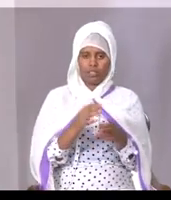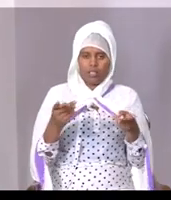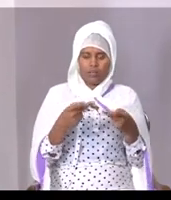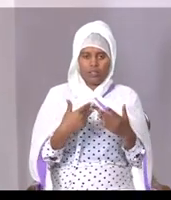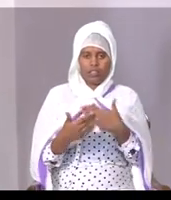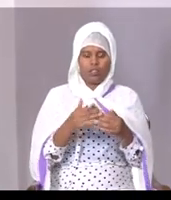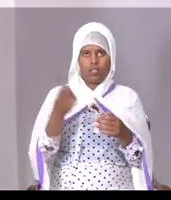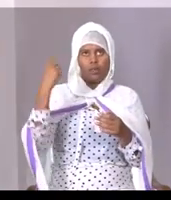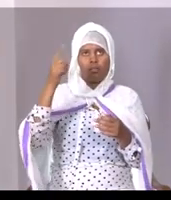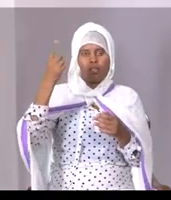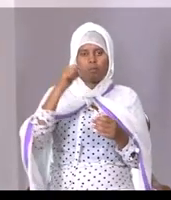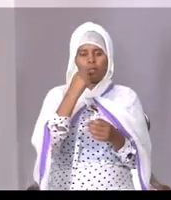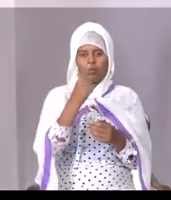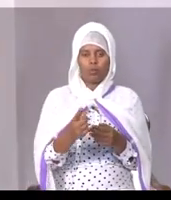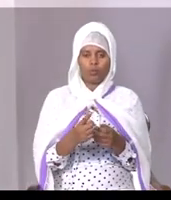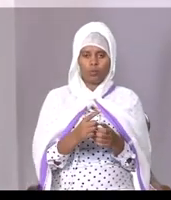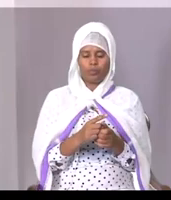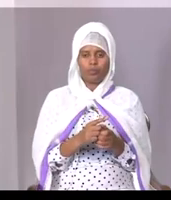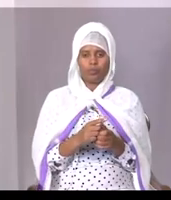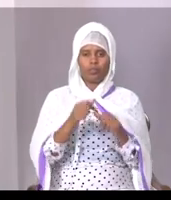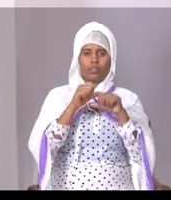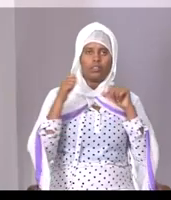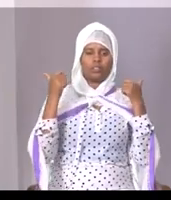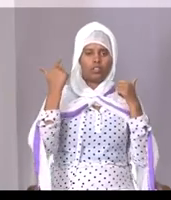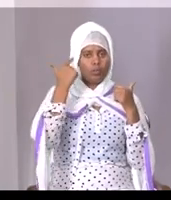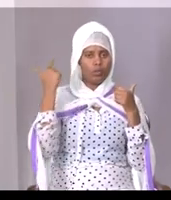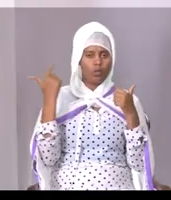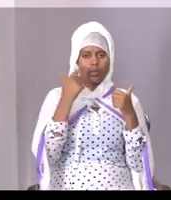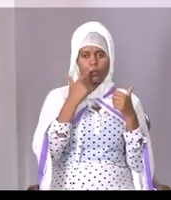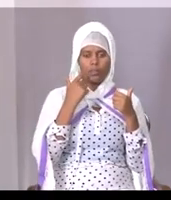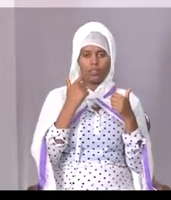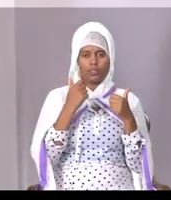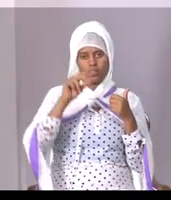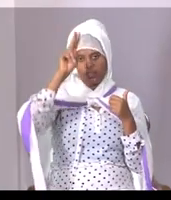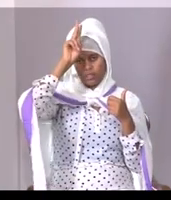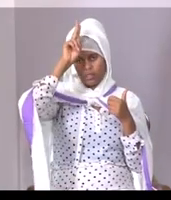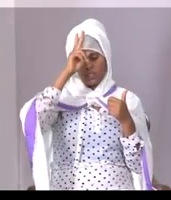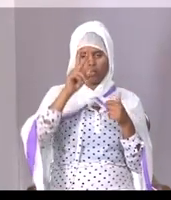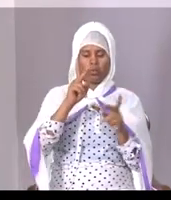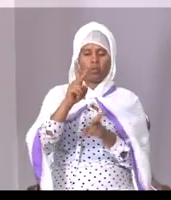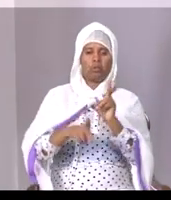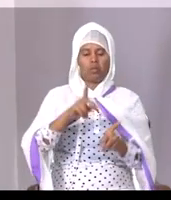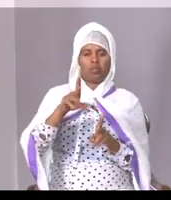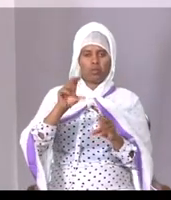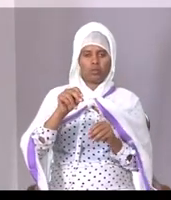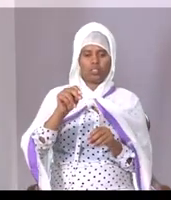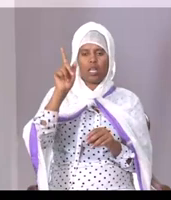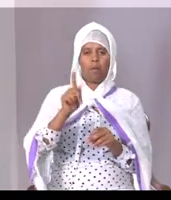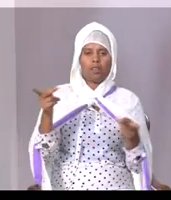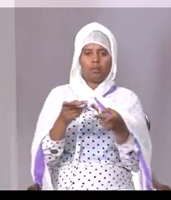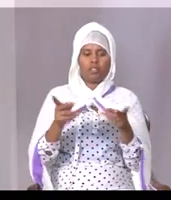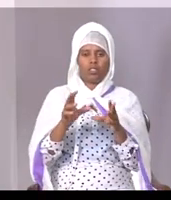ኣለቢሱ ሰይጣን ኣምላቸ ኣምላቸ ኢሉ ክግዕር ኣብ ሰምዐሉ ግዜ እዚ ተራ ከም ነቢያት ከምቶም ዝሓለፉ ኢሉ ኣብ ዝቐርበሉ ግዜ